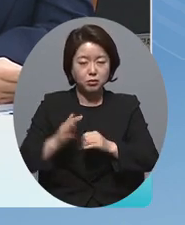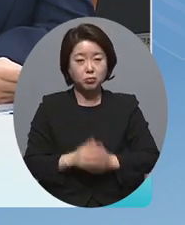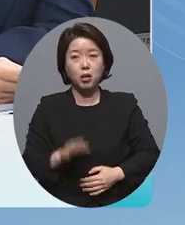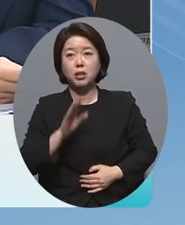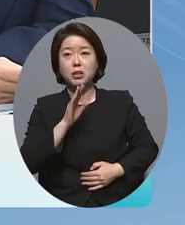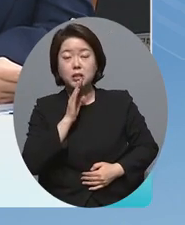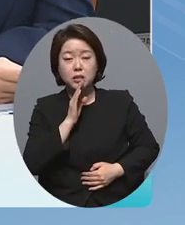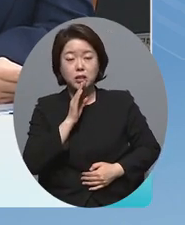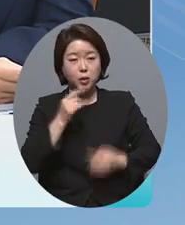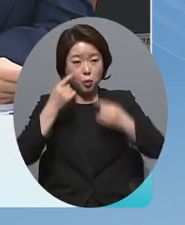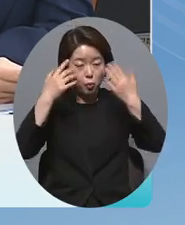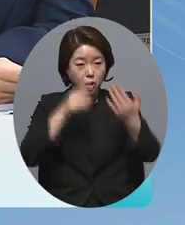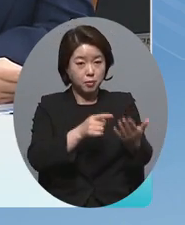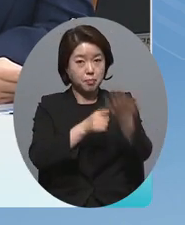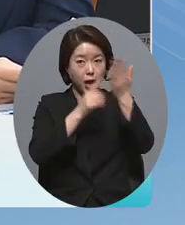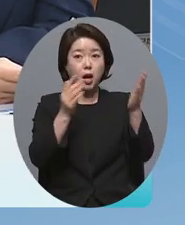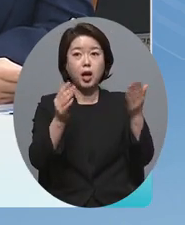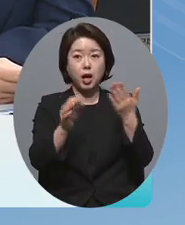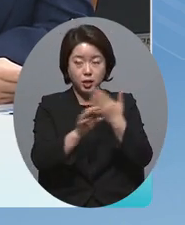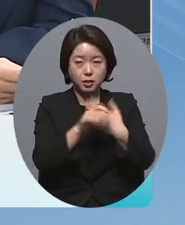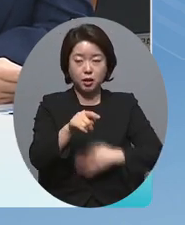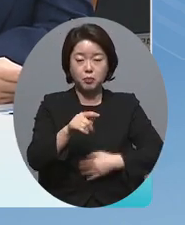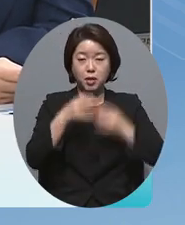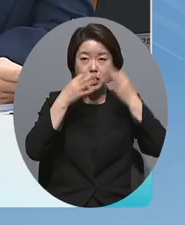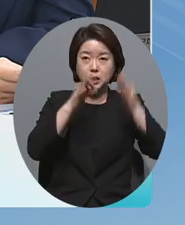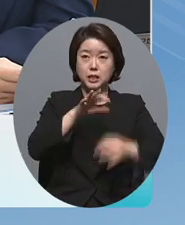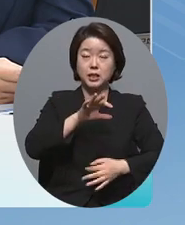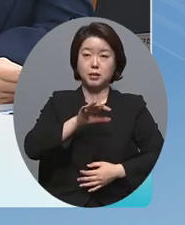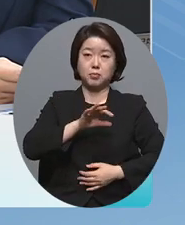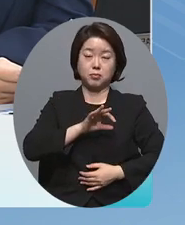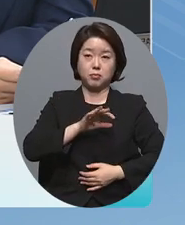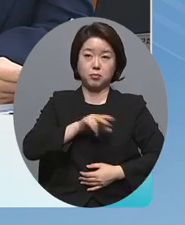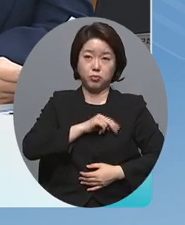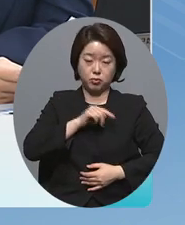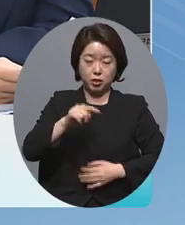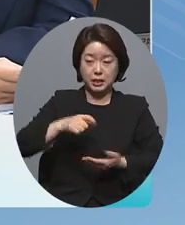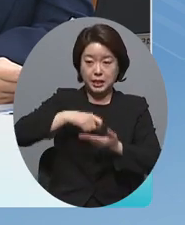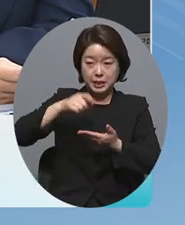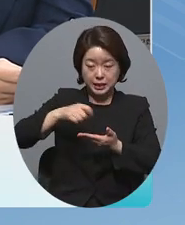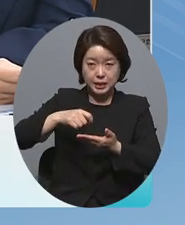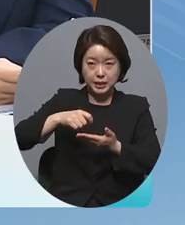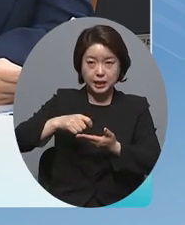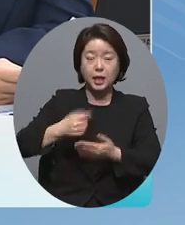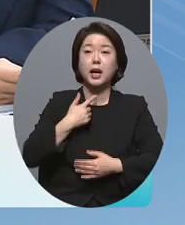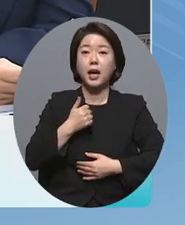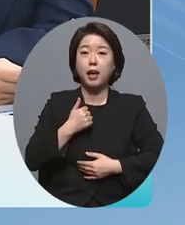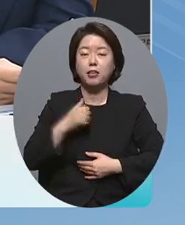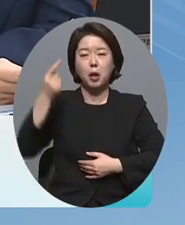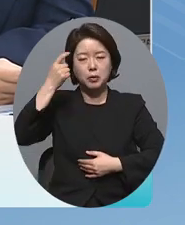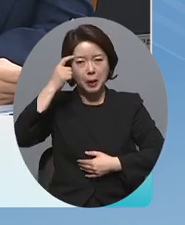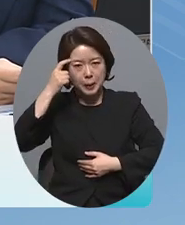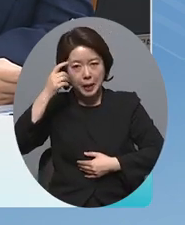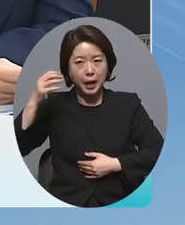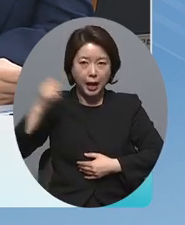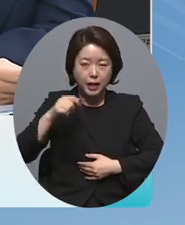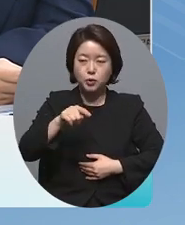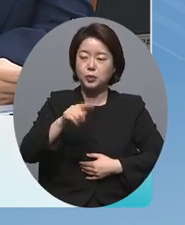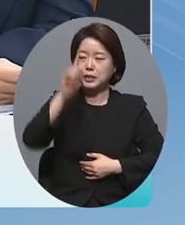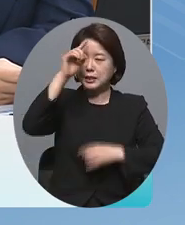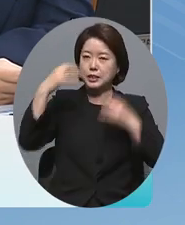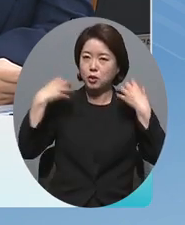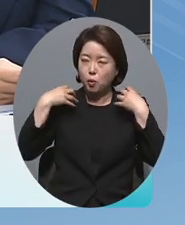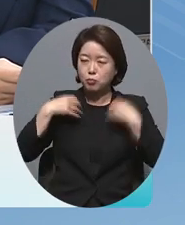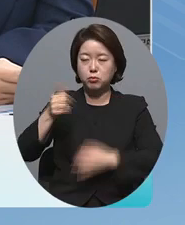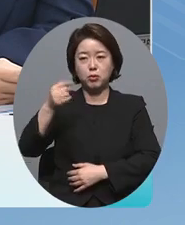사실로 판명된다라고 하면 김의겸 의원이 기자 출신으로서의 자기 장점을 살려서 이 정부의 혹은